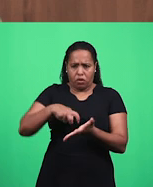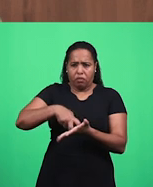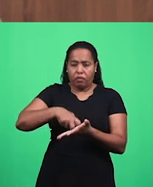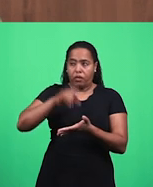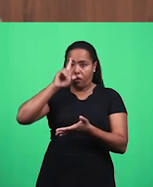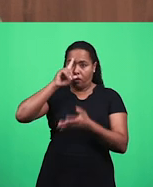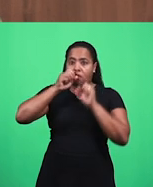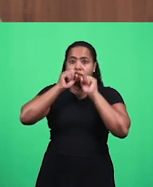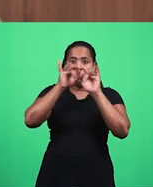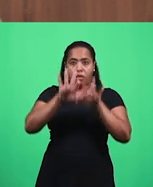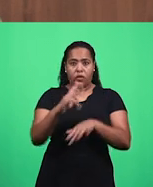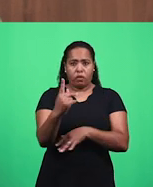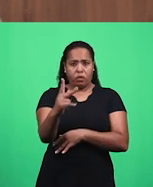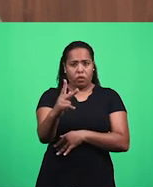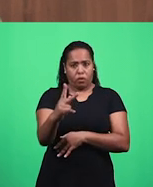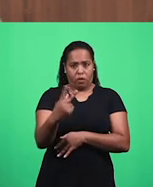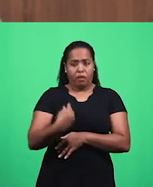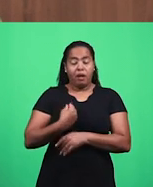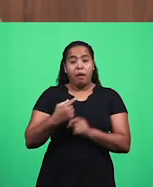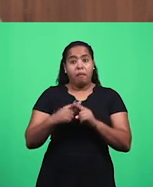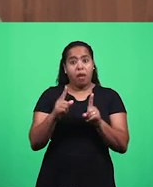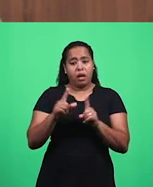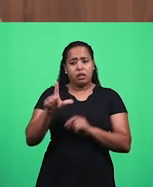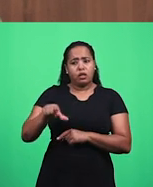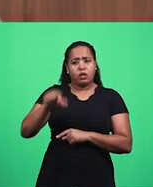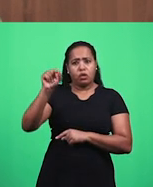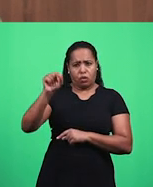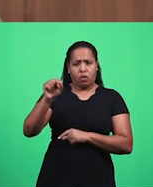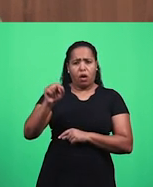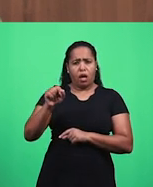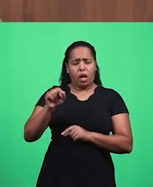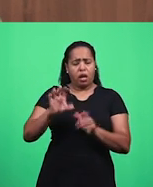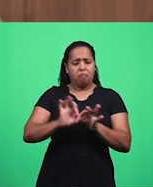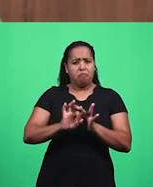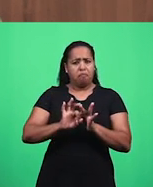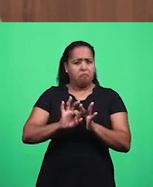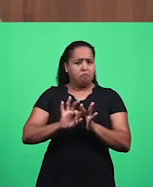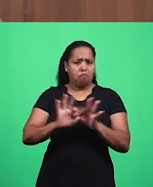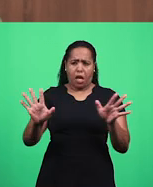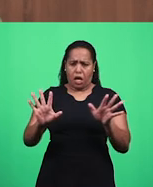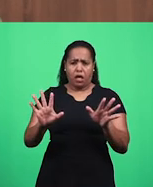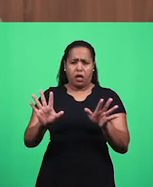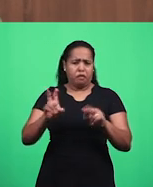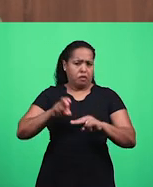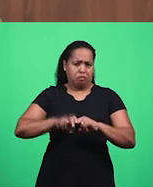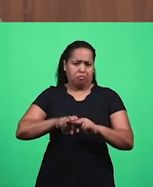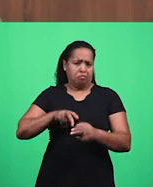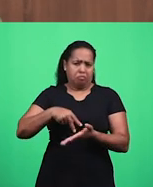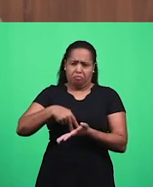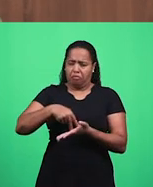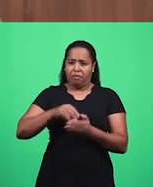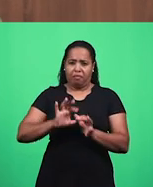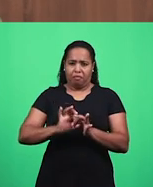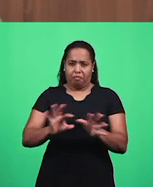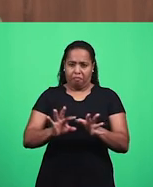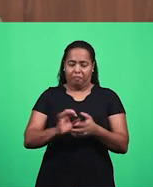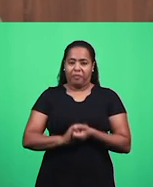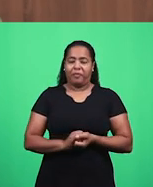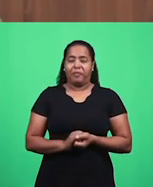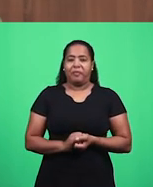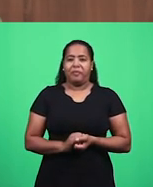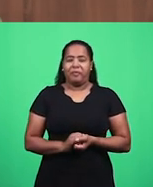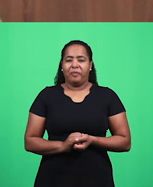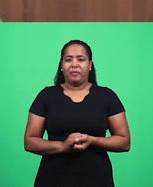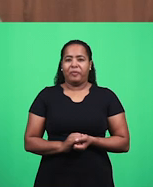хотите, присоединитесь к нам в этом жесте, и Бог благословит вас за это. Но если не хотите, можете пребывать,